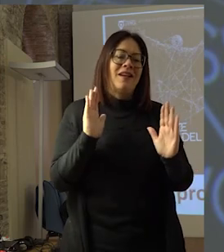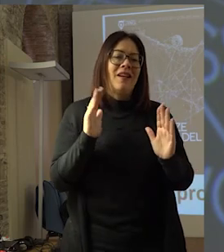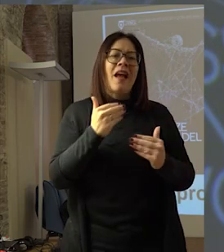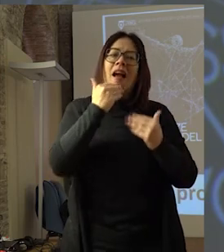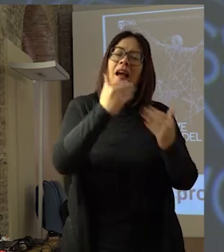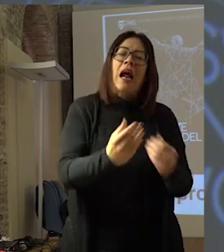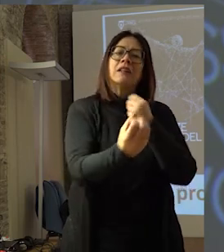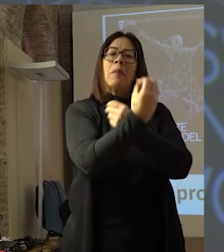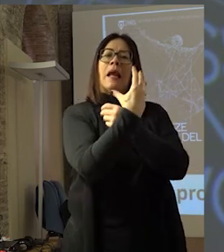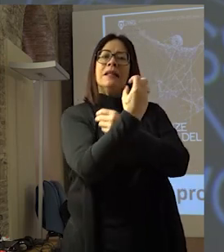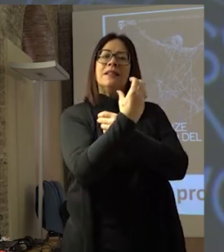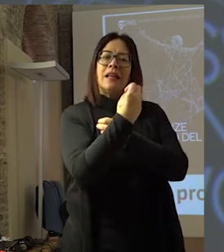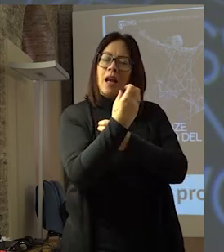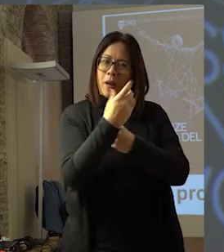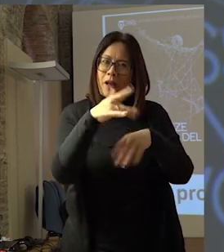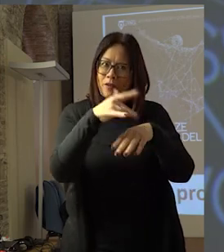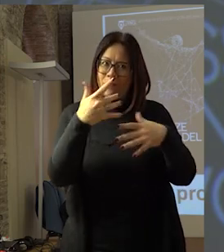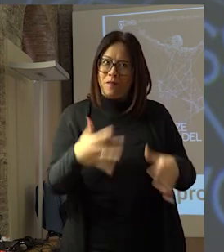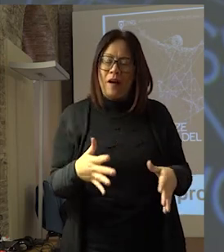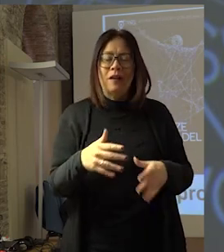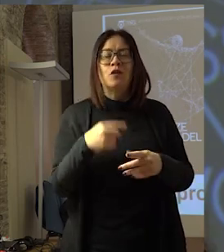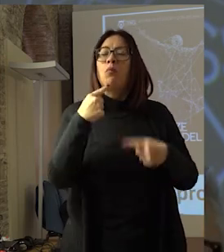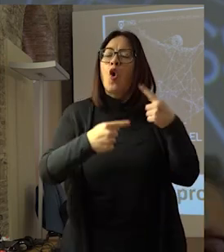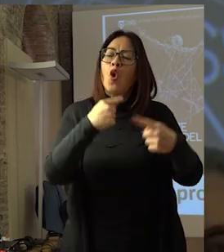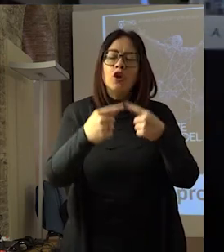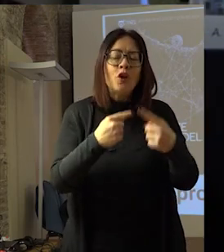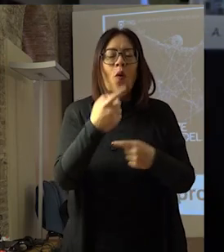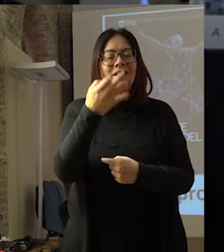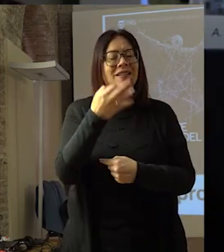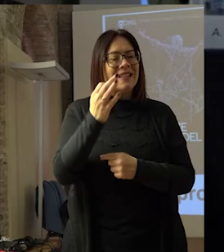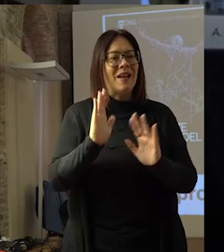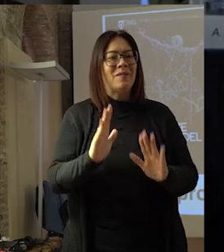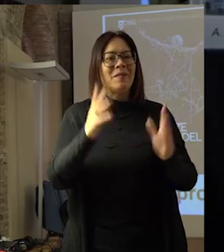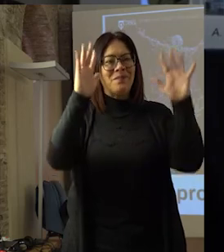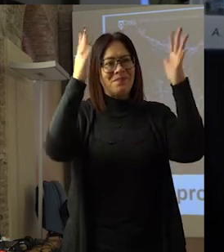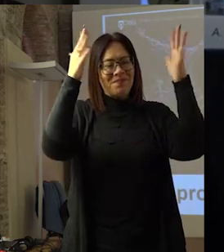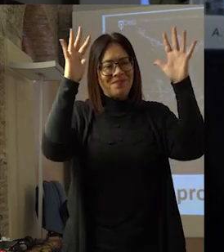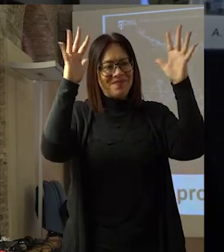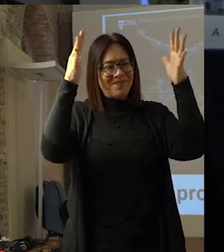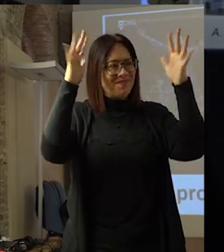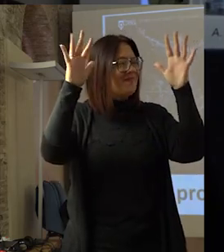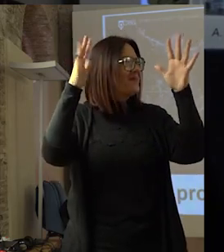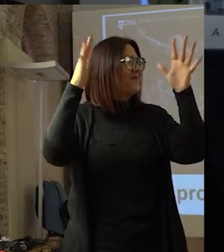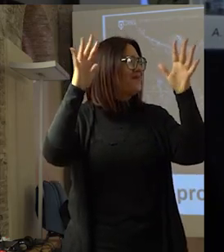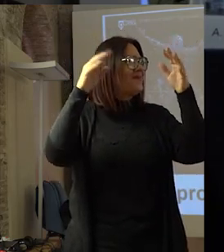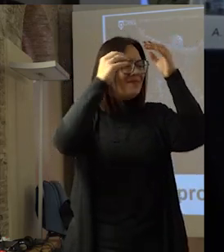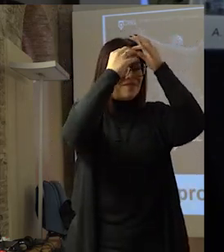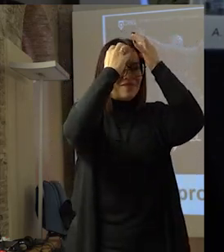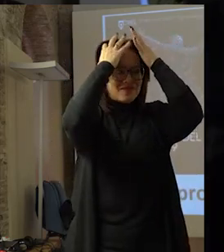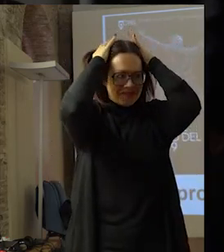l'insegnamento che ci avete dato e che ci state dando. E continuate così. Grazie. Grazie Paolo.